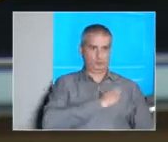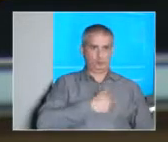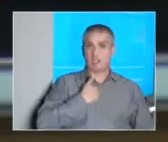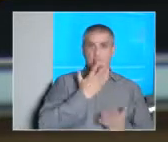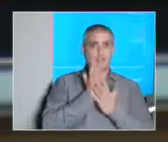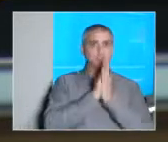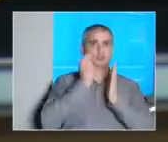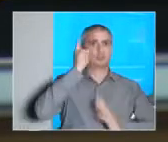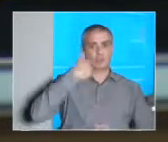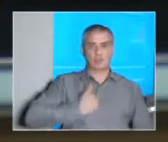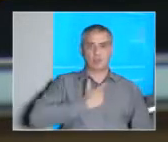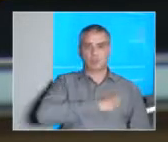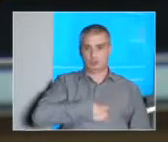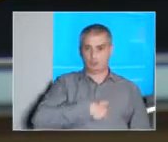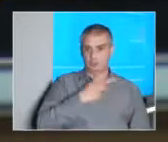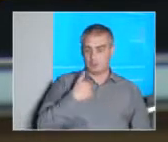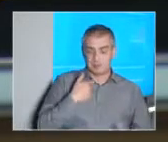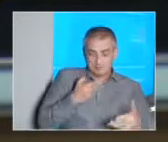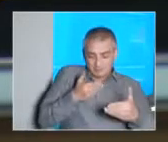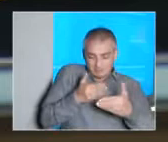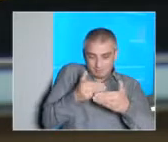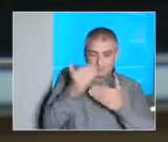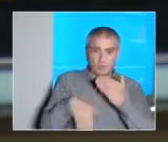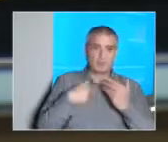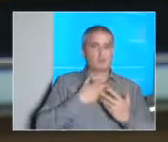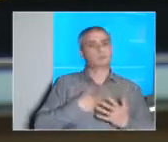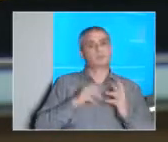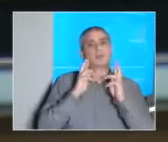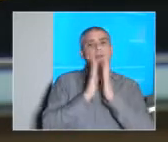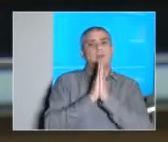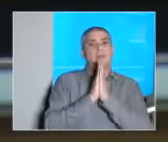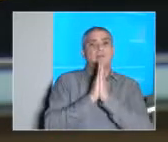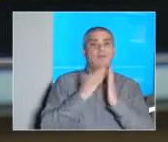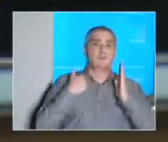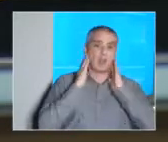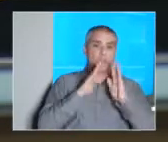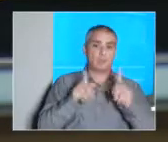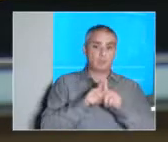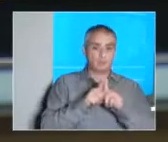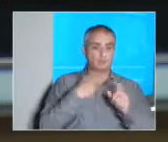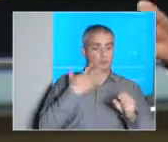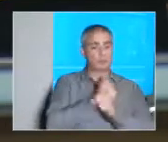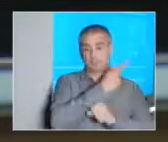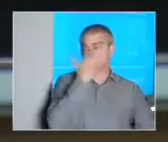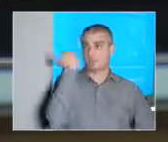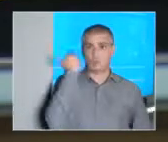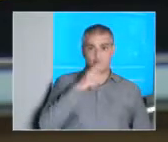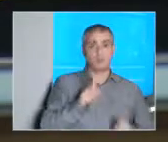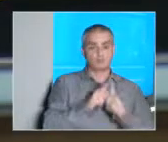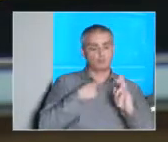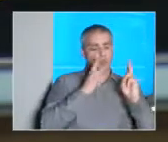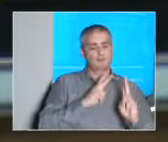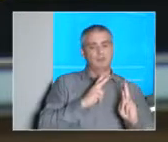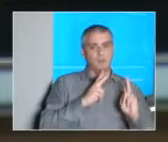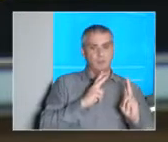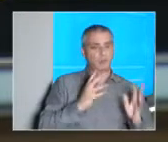כראש עיר. אנחנו נמצאים בישורת האחרונה, ואני רוצה לקוות ולהאמין, כפי שניצחנו בעבר, או כפי שהצלחנו